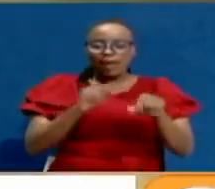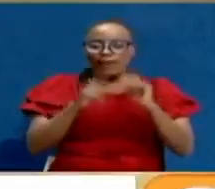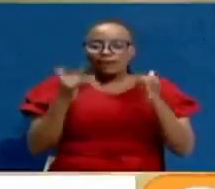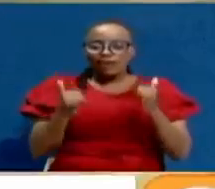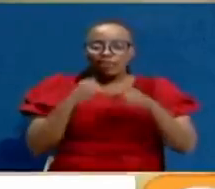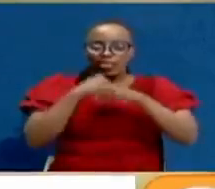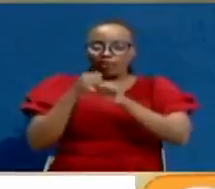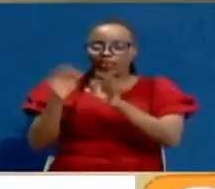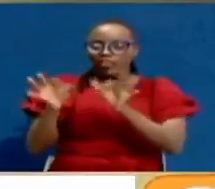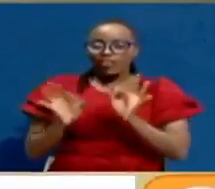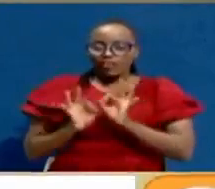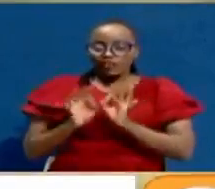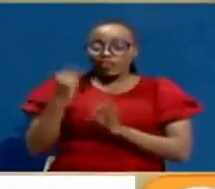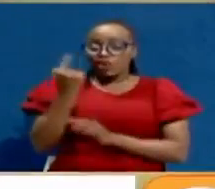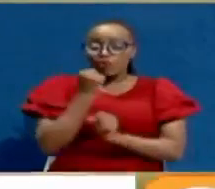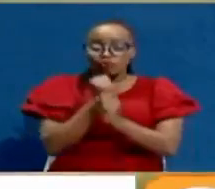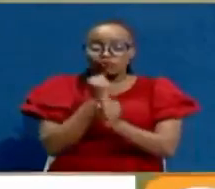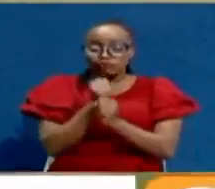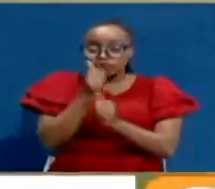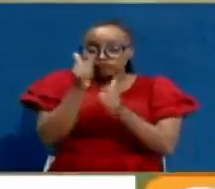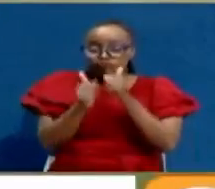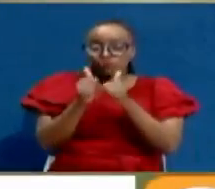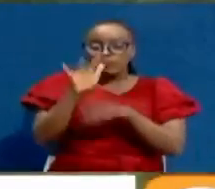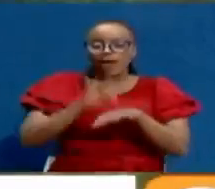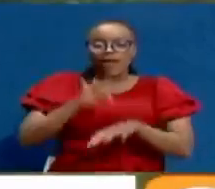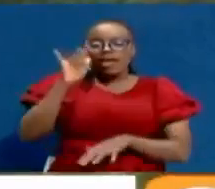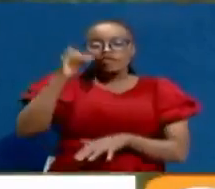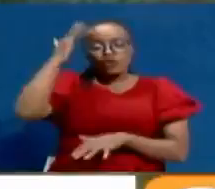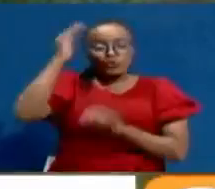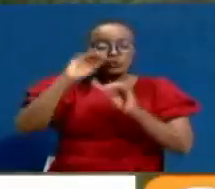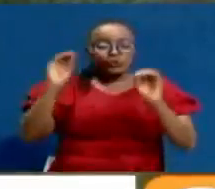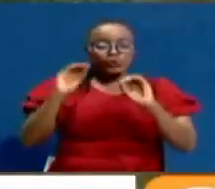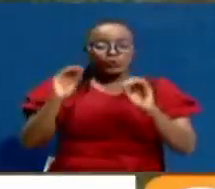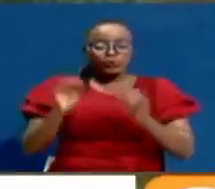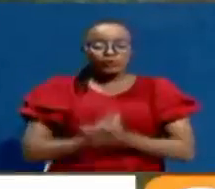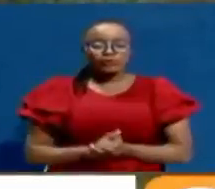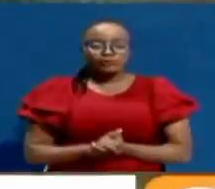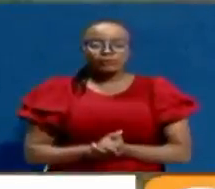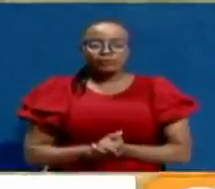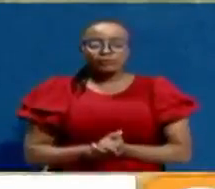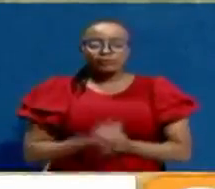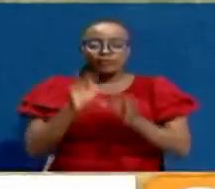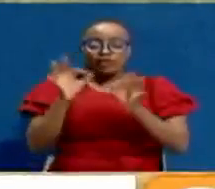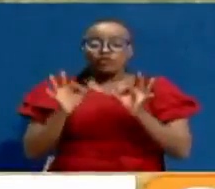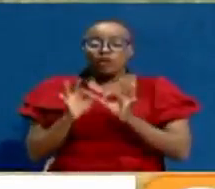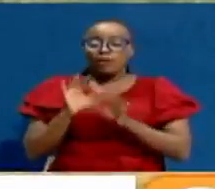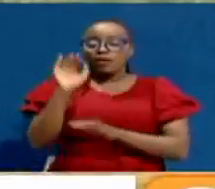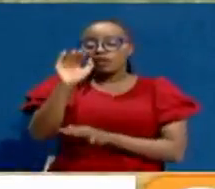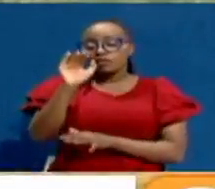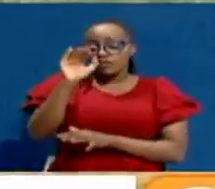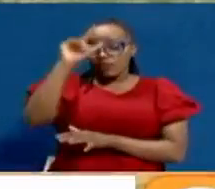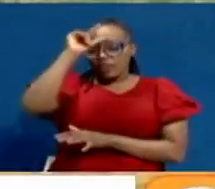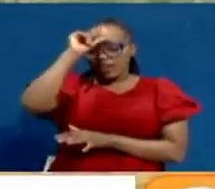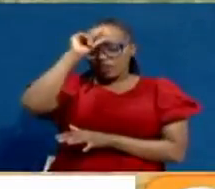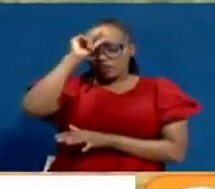inachomudu familia yake ni zoezi hili pekee ambalo athari yake haijulikani. Familia hii inaitaka serikali